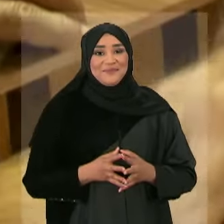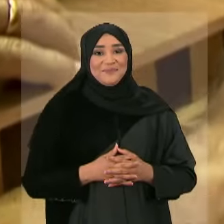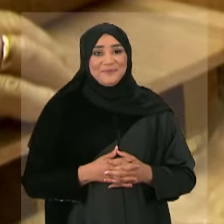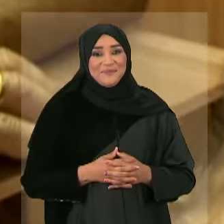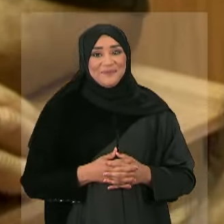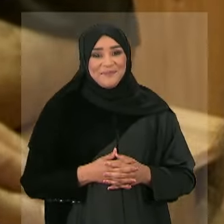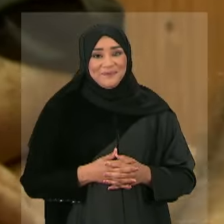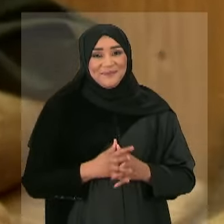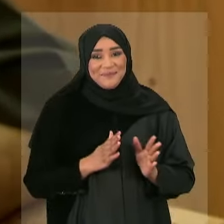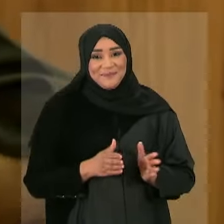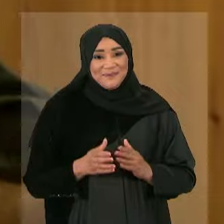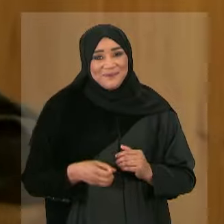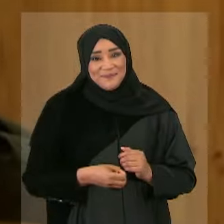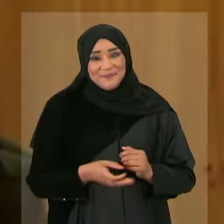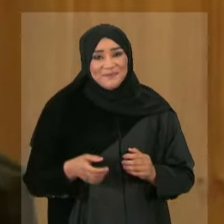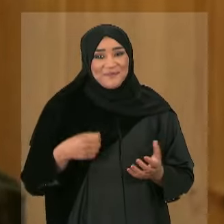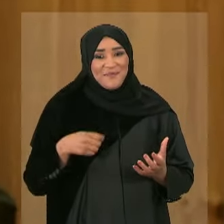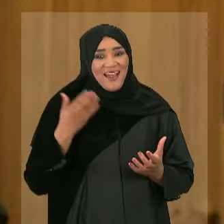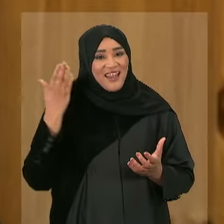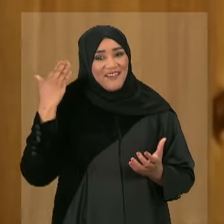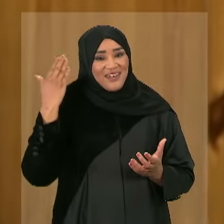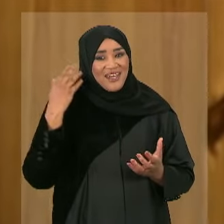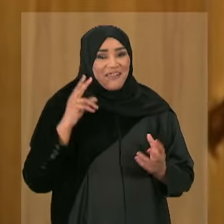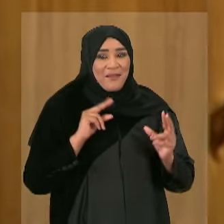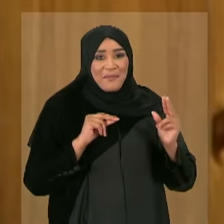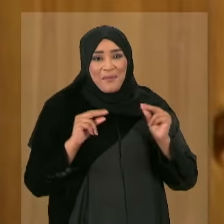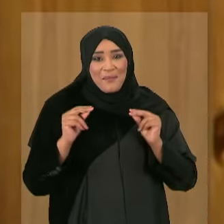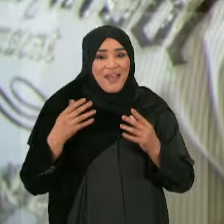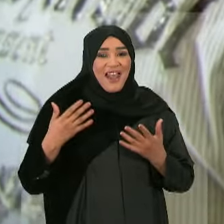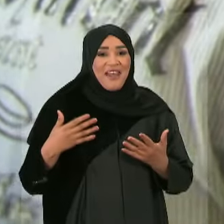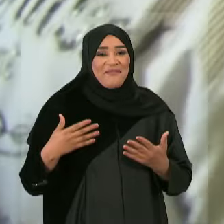هاي 30 عشان حالك و40.